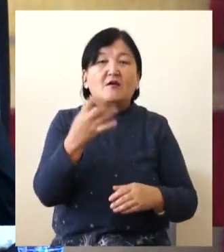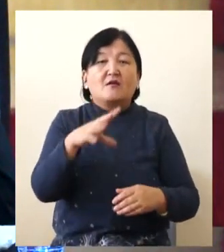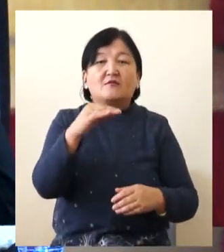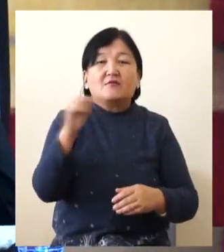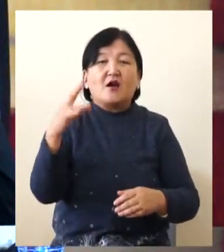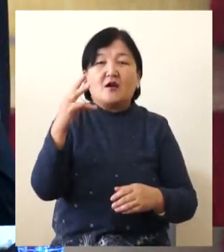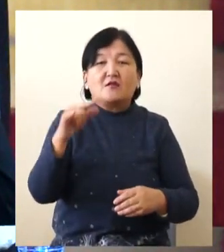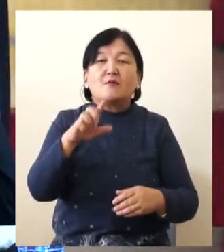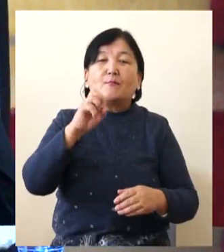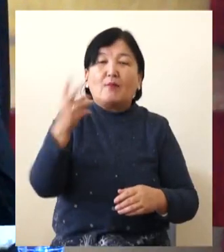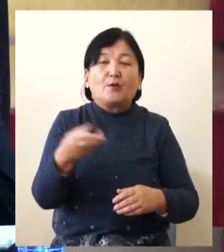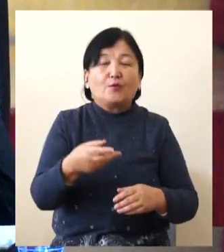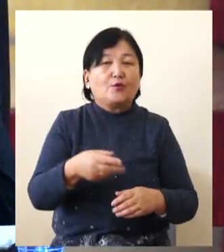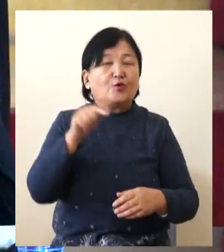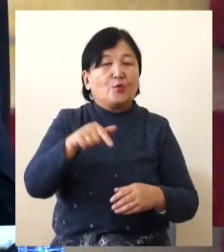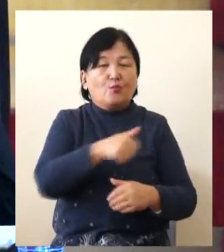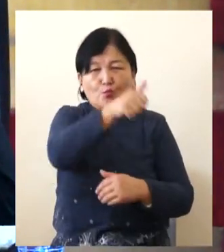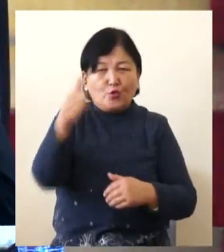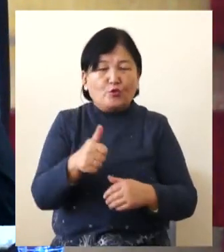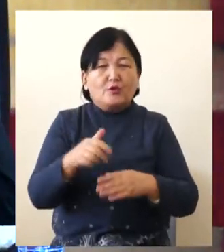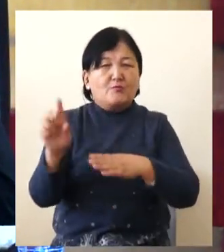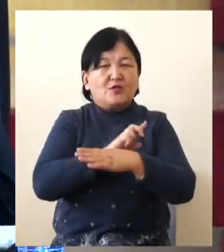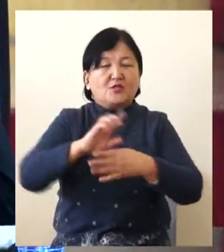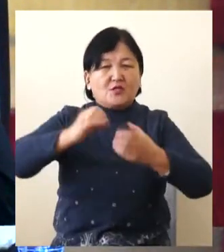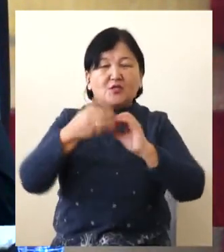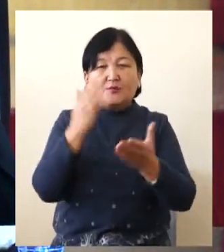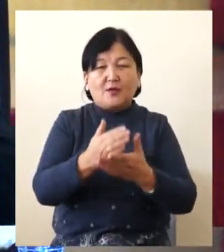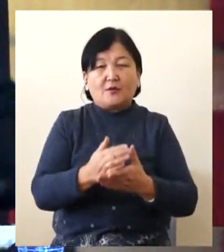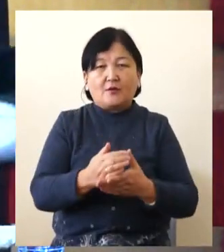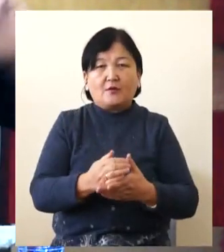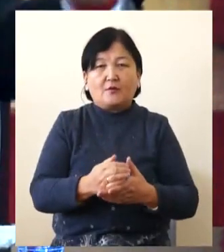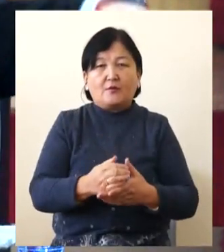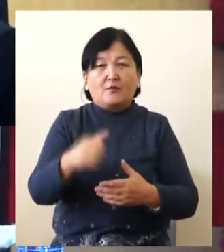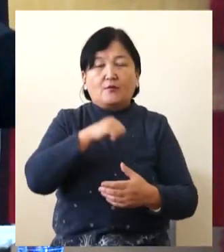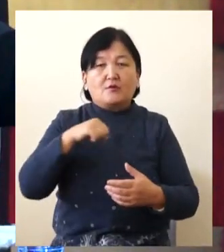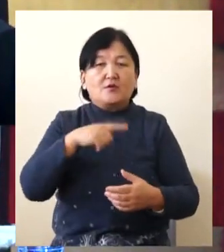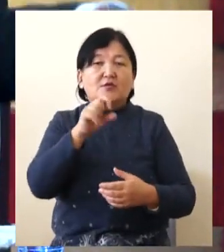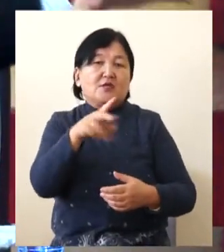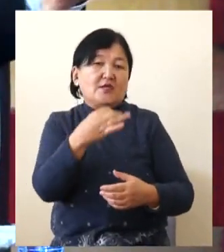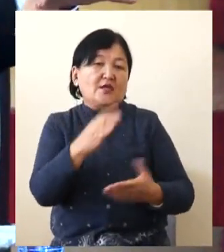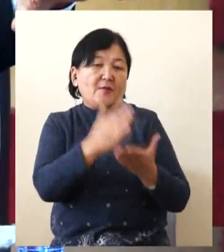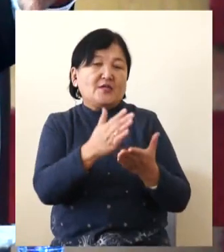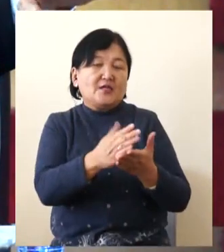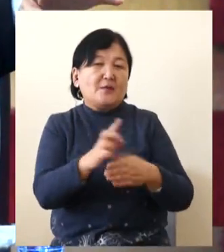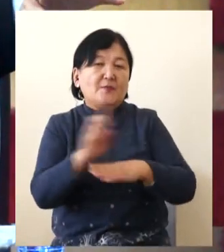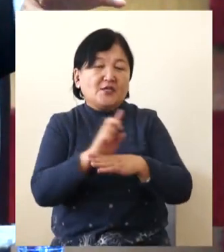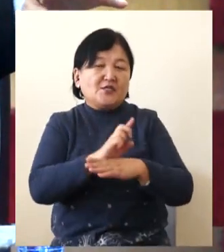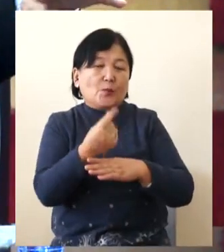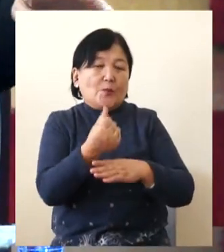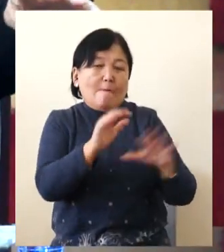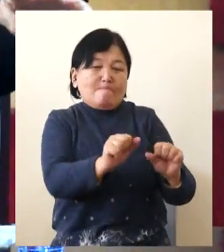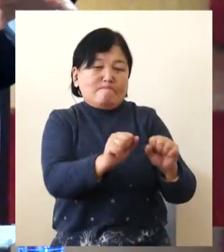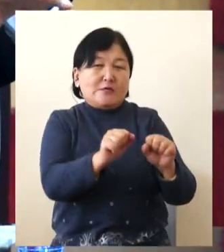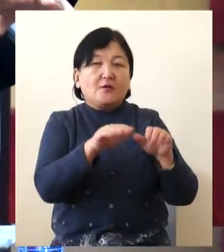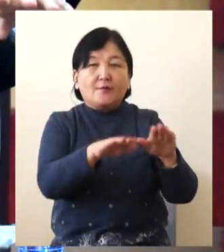Арджаны банкуд бүх төрлийн бизнес хийдик болсон. Тэгэл хэрэг чи өөрийнхөө өгсөн зээлтэй бизнесийг унахгүй байх. Энд үнийг барьчаад байх. Нэгэ